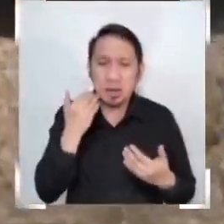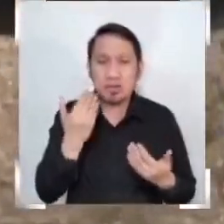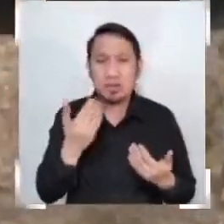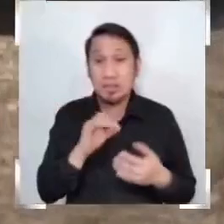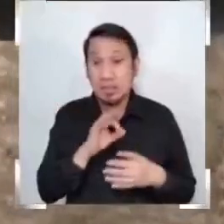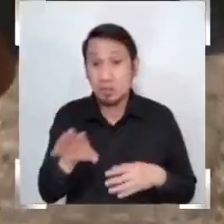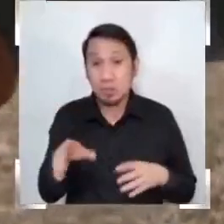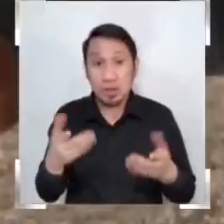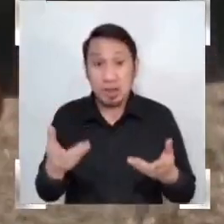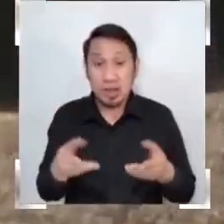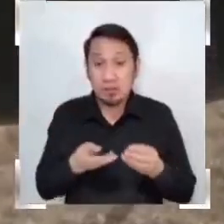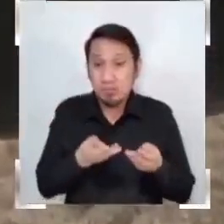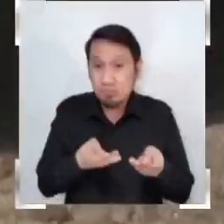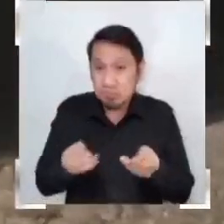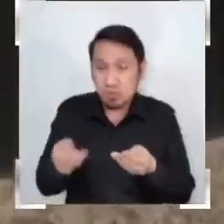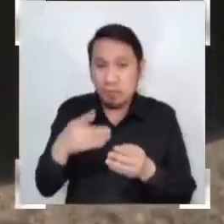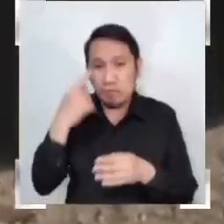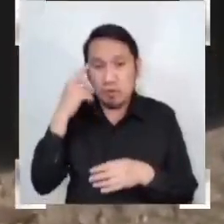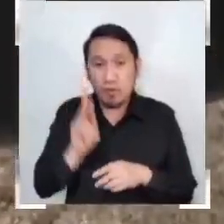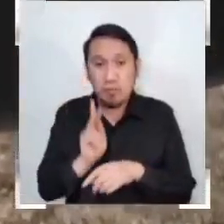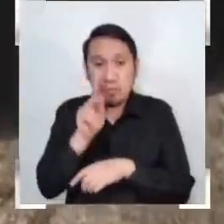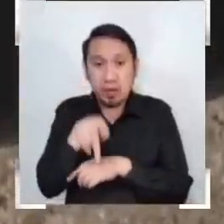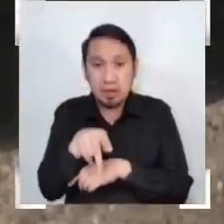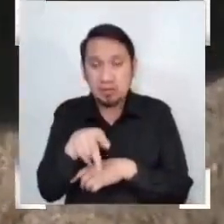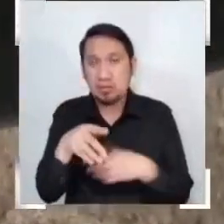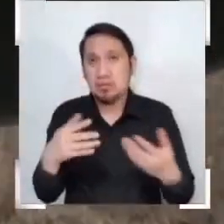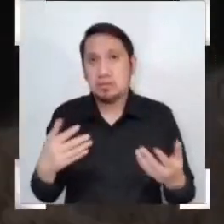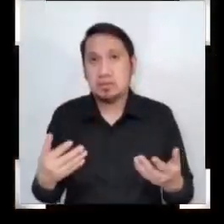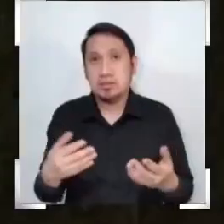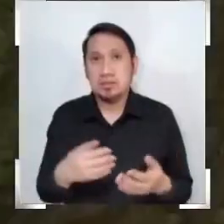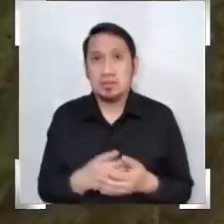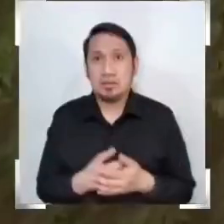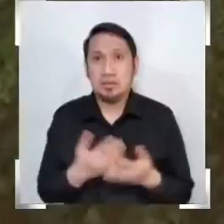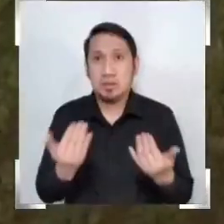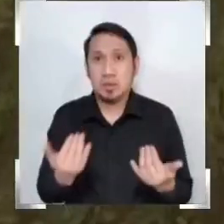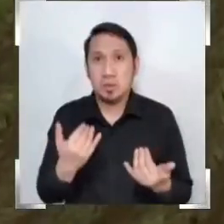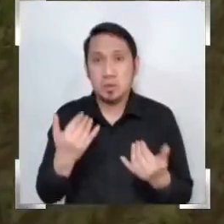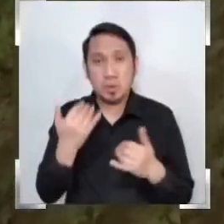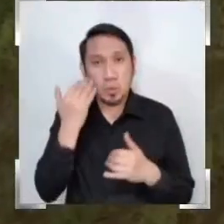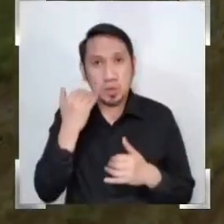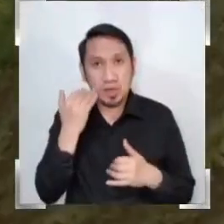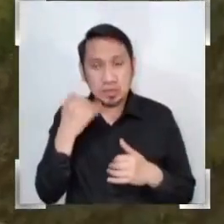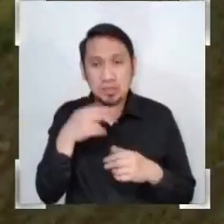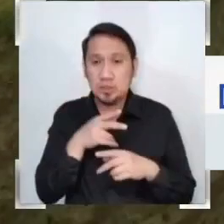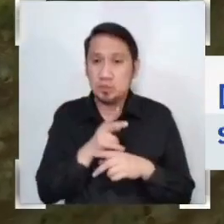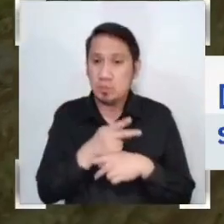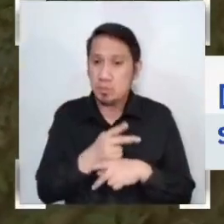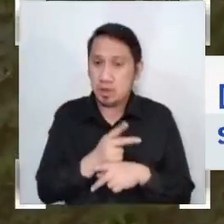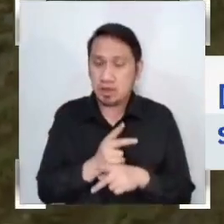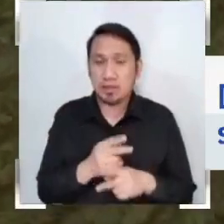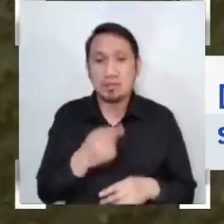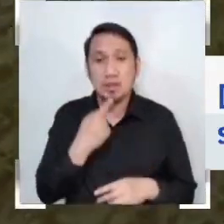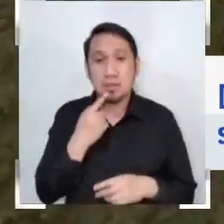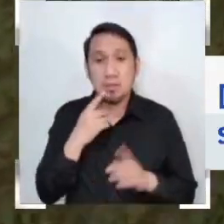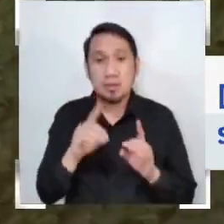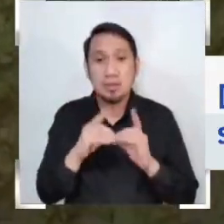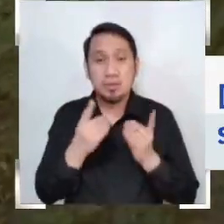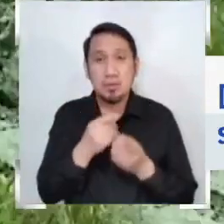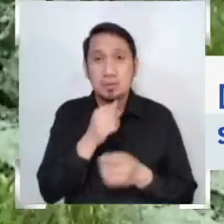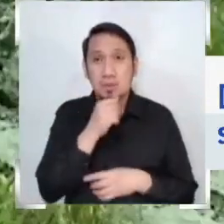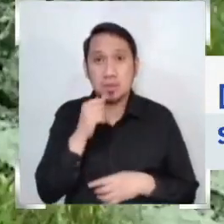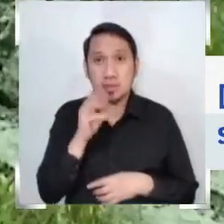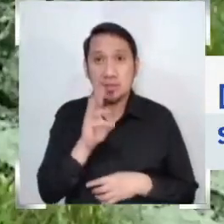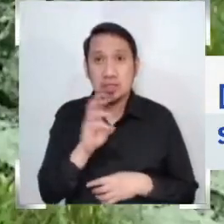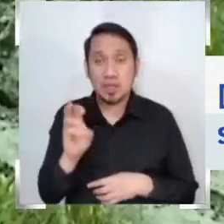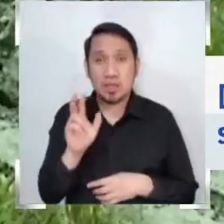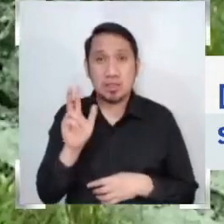ang fertilizer application, babagsak din yan ang productivity mo. Sa taya ng Department of Agriculture, nasa 650,000 metric